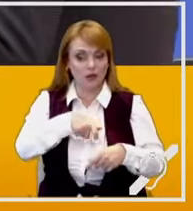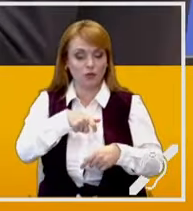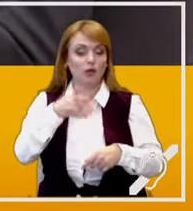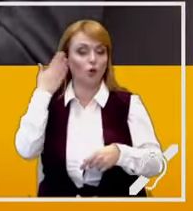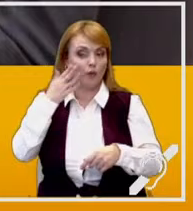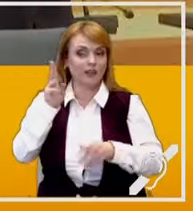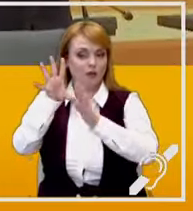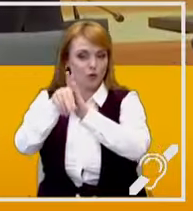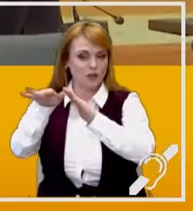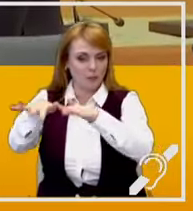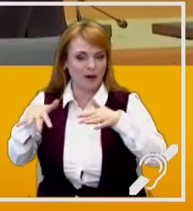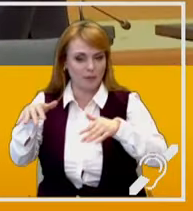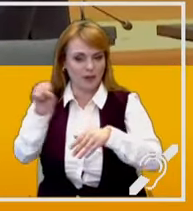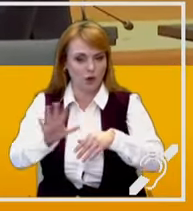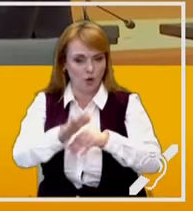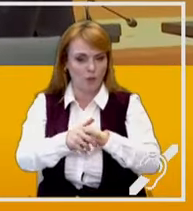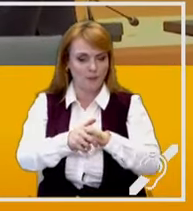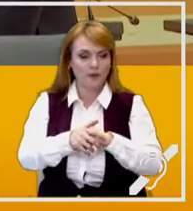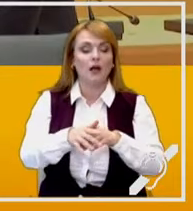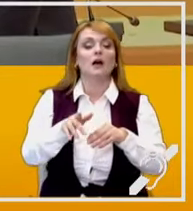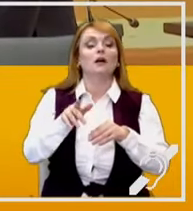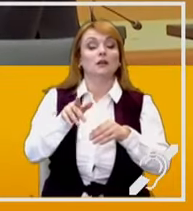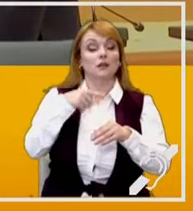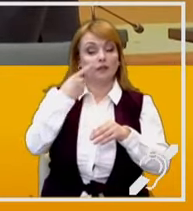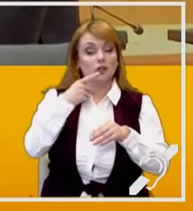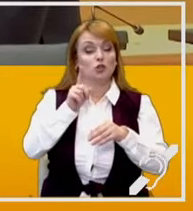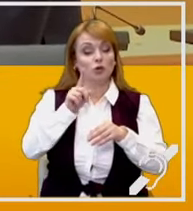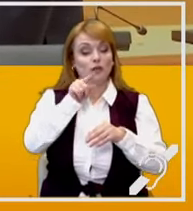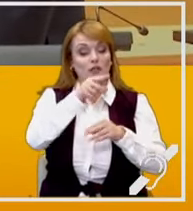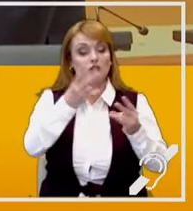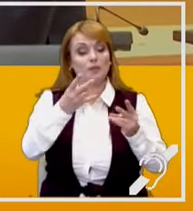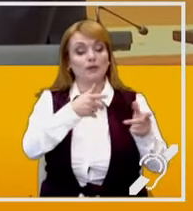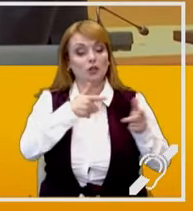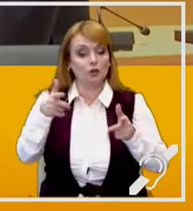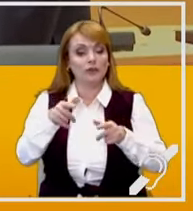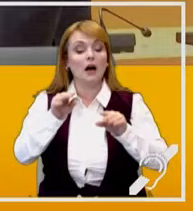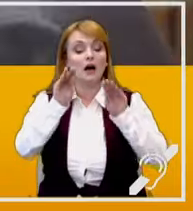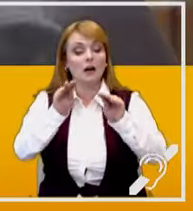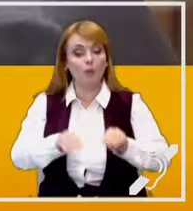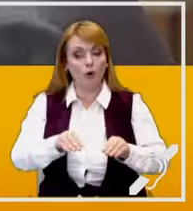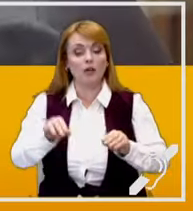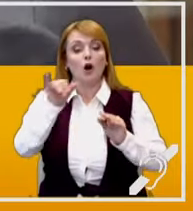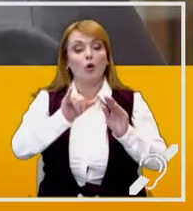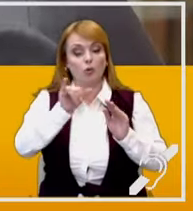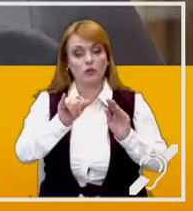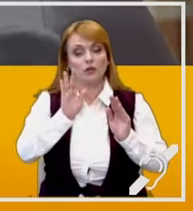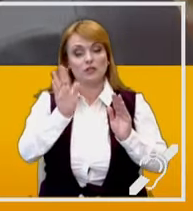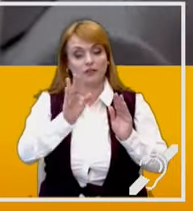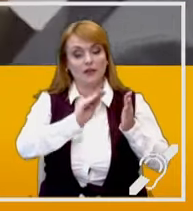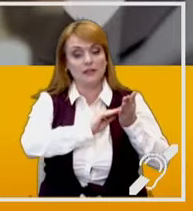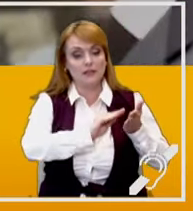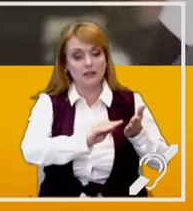legal de negocieri. Acesta va număra aproximativ 30 de capitole în domenii precum justiție, agricultură,